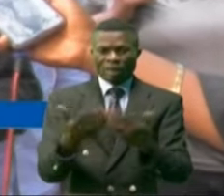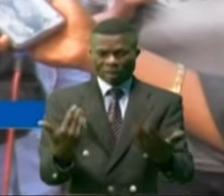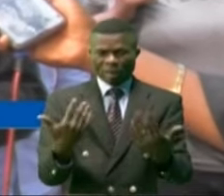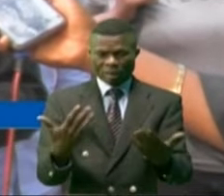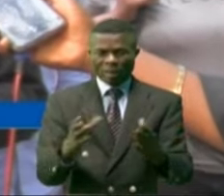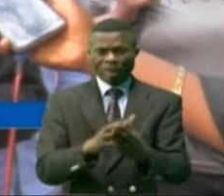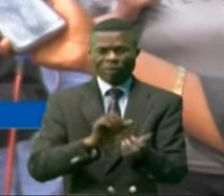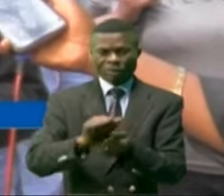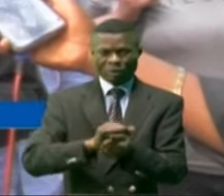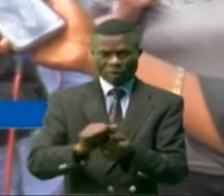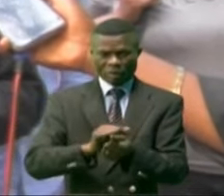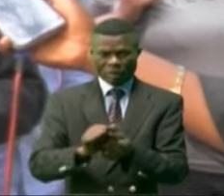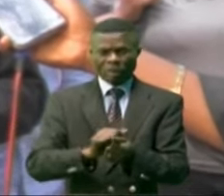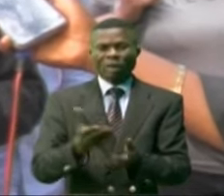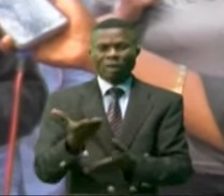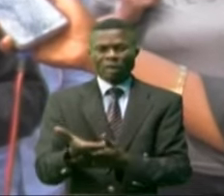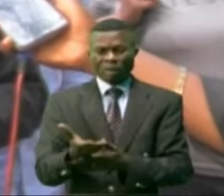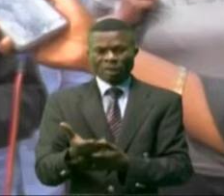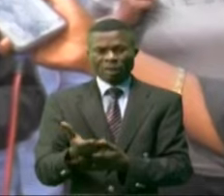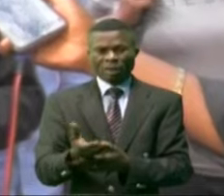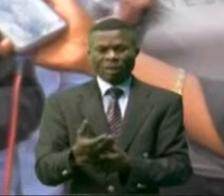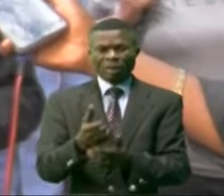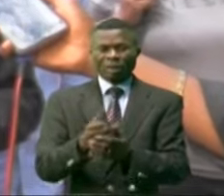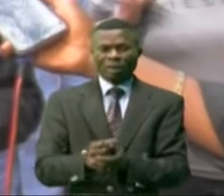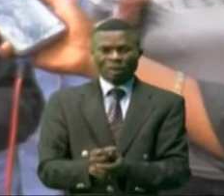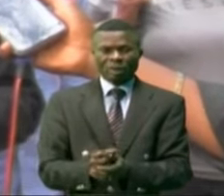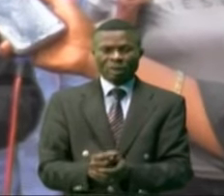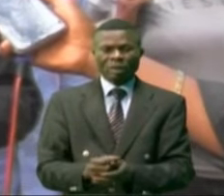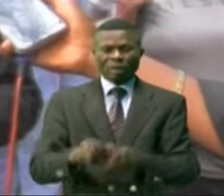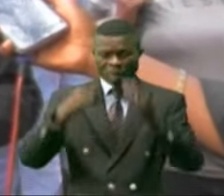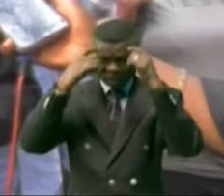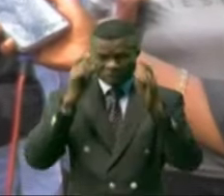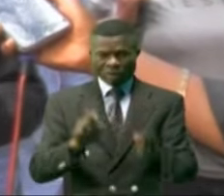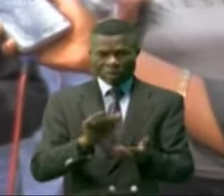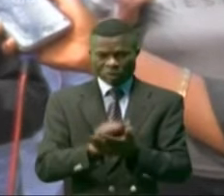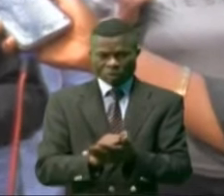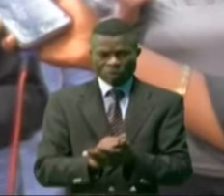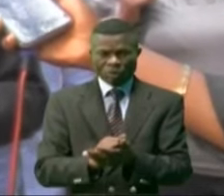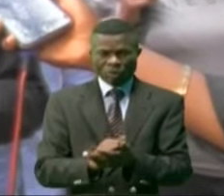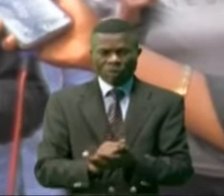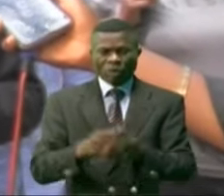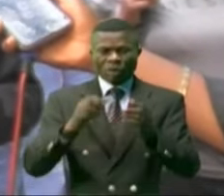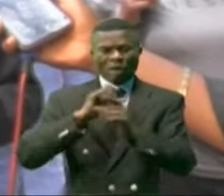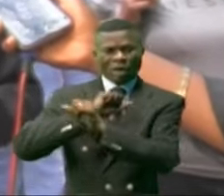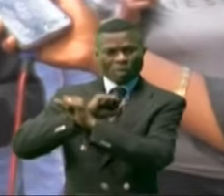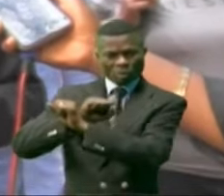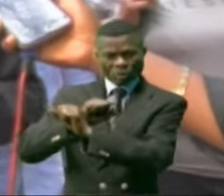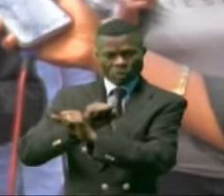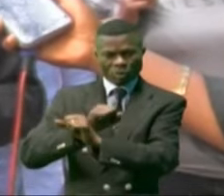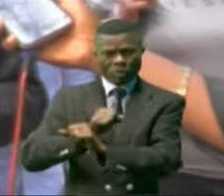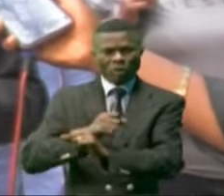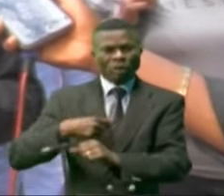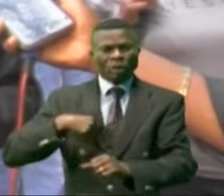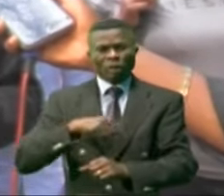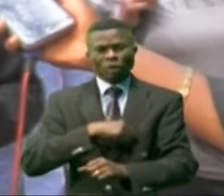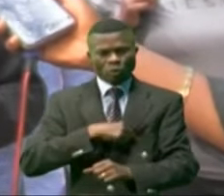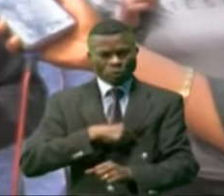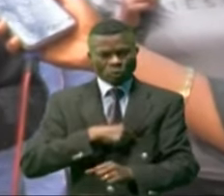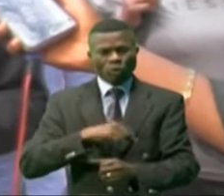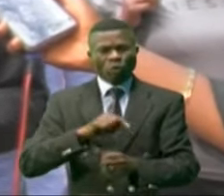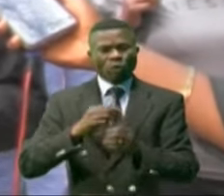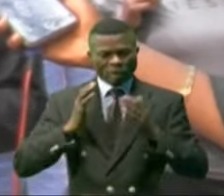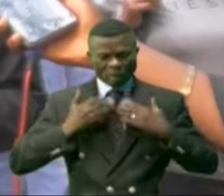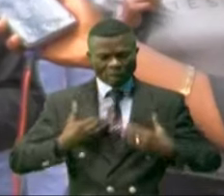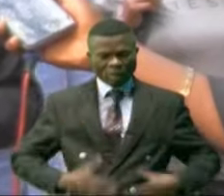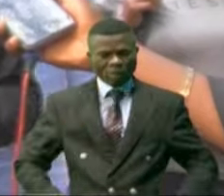avec du savon ou de la sonde. Ces ensembles de mesures sont des mesures préventives pour nous permettre au fait, de rompre